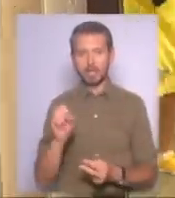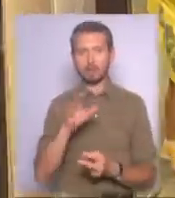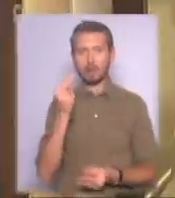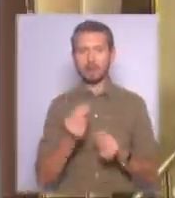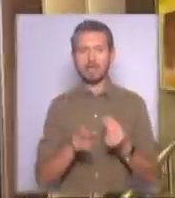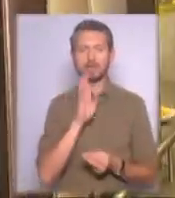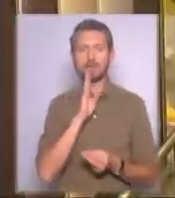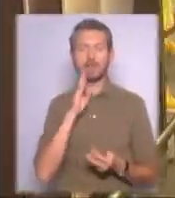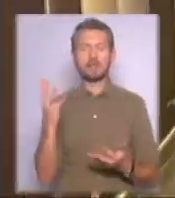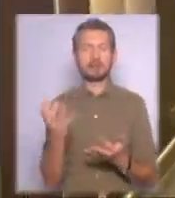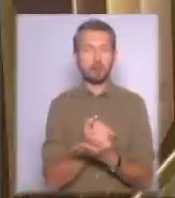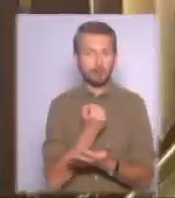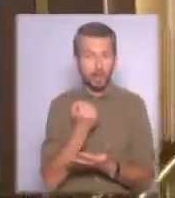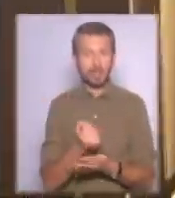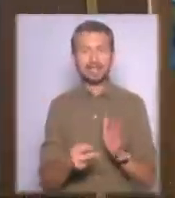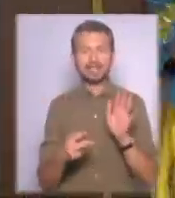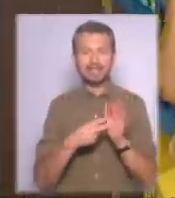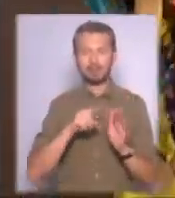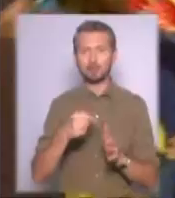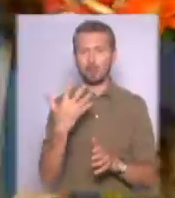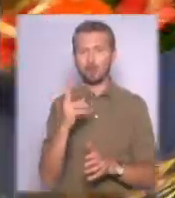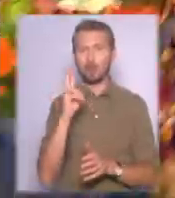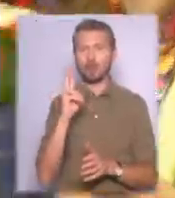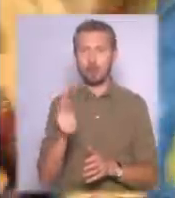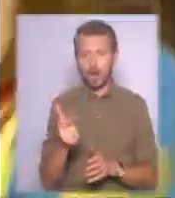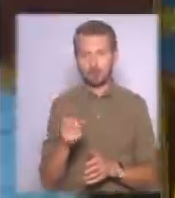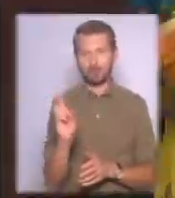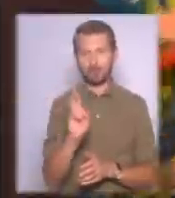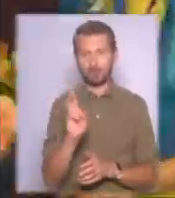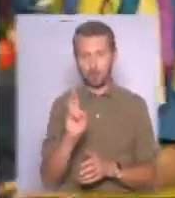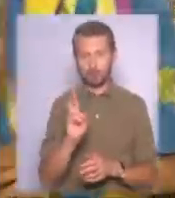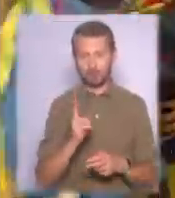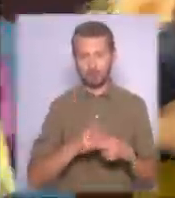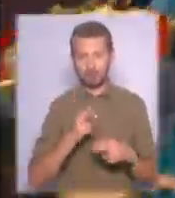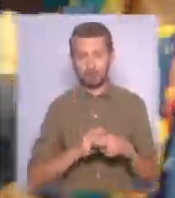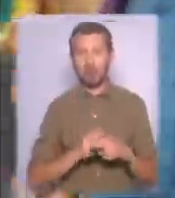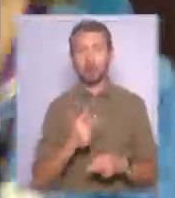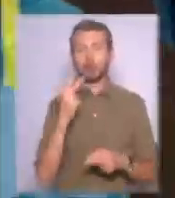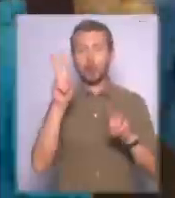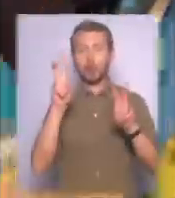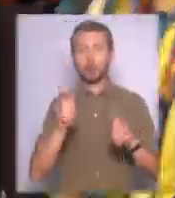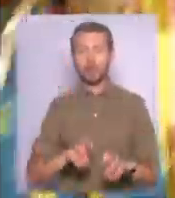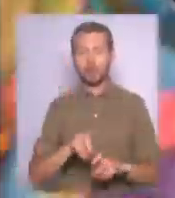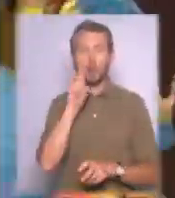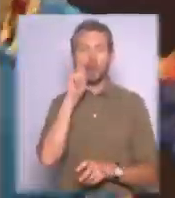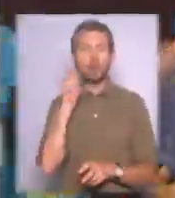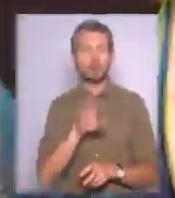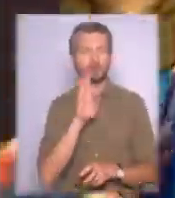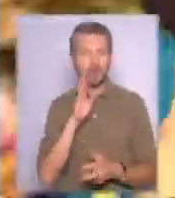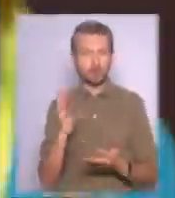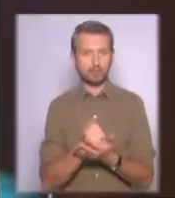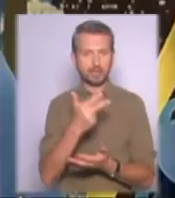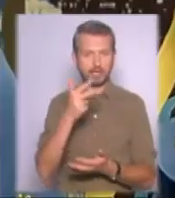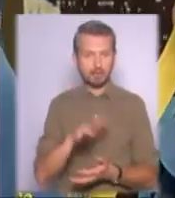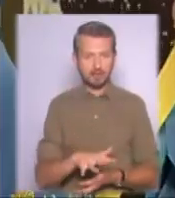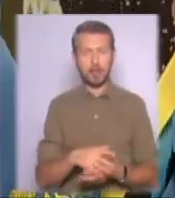завоювали ні багато, ні мало, а 7,5 кілограмів бронзи. У трьох видах українські синхроністки посіли треті місця – дуети,